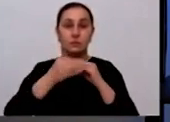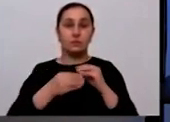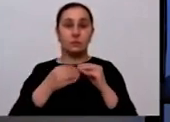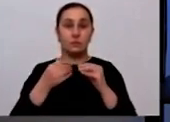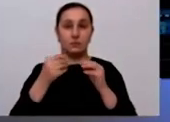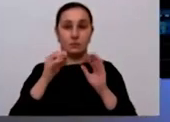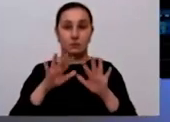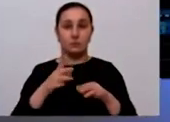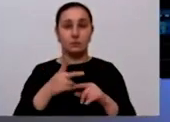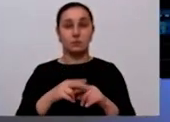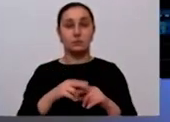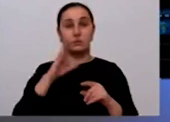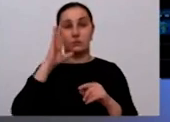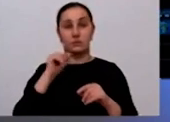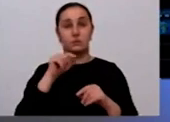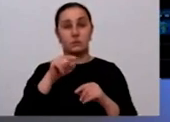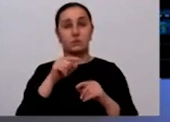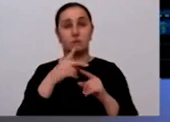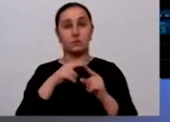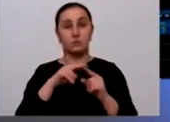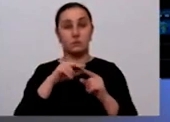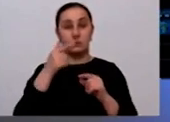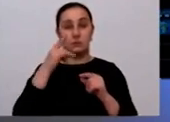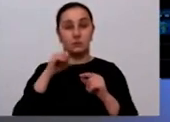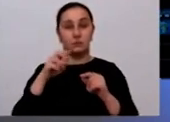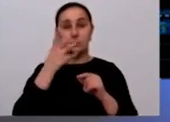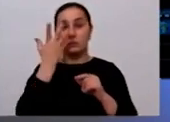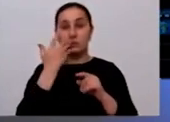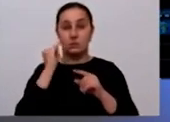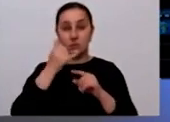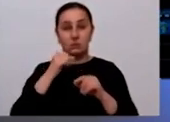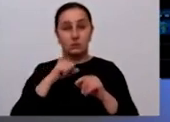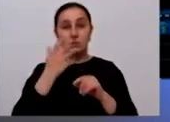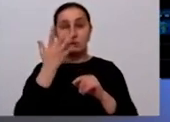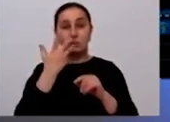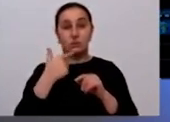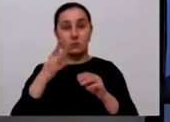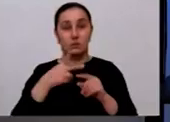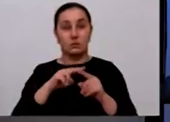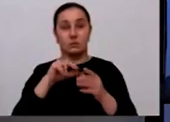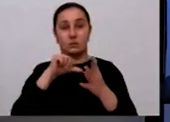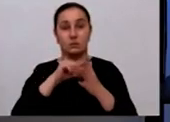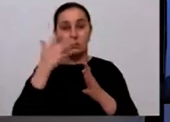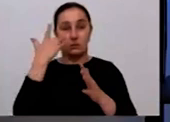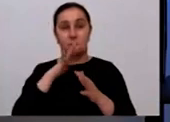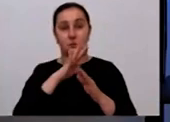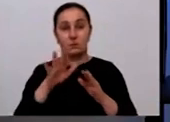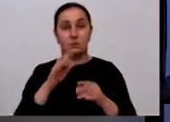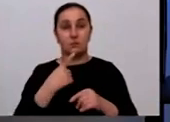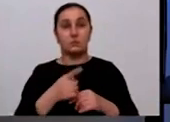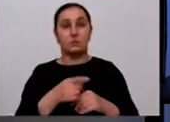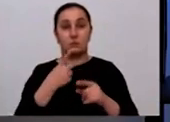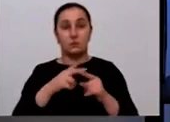keltirib oldik va endi biz gradient orqali rang qo'ysak bo'ladi. Gradientni yurg'izayotganda shift tugmasini bosishni